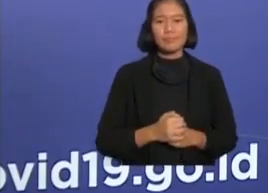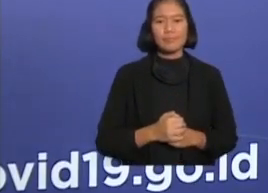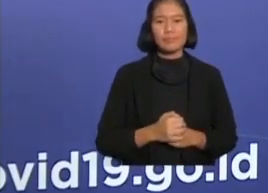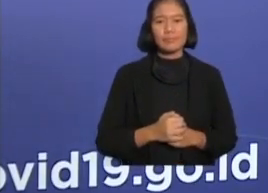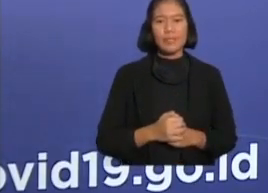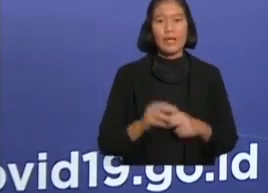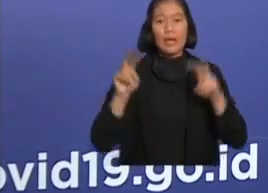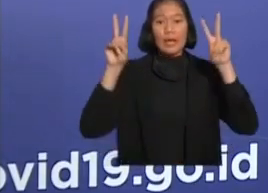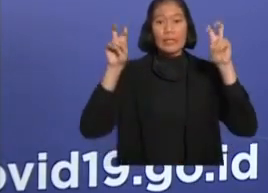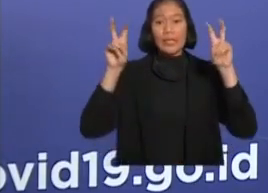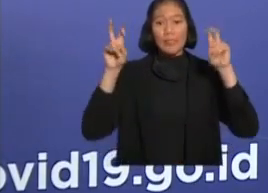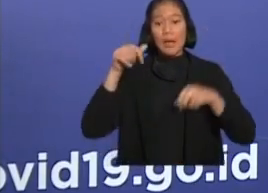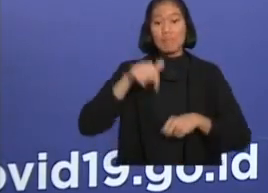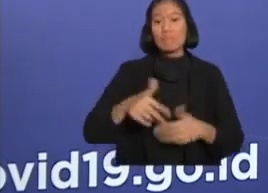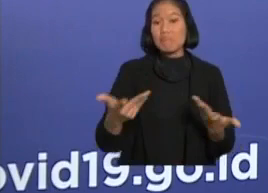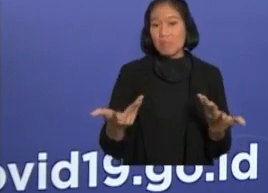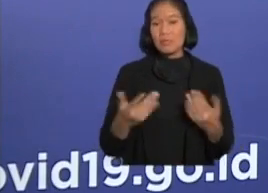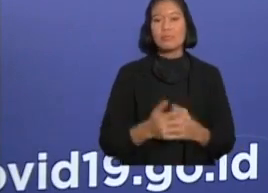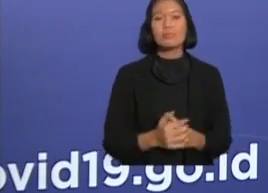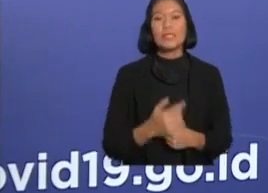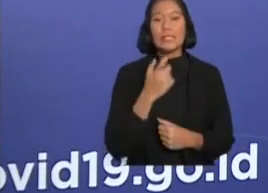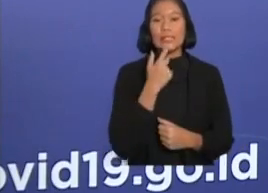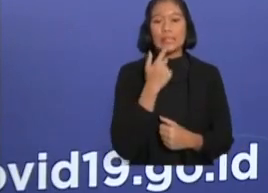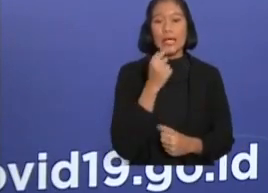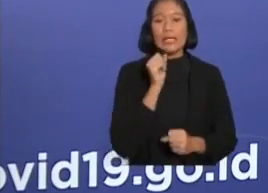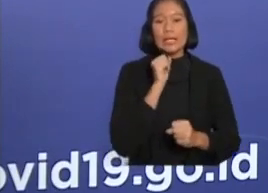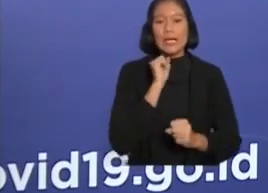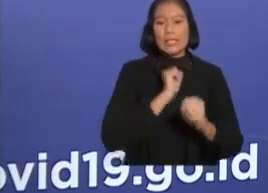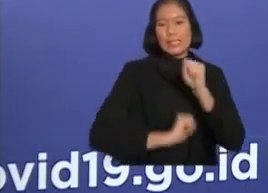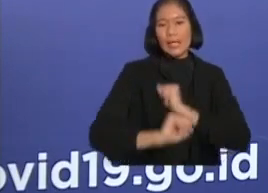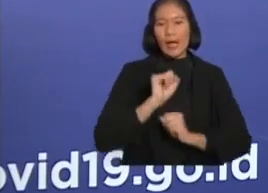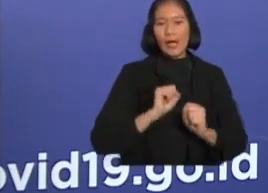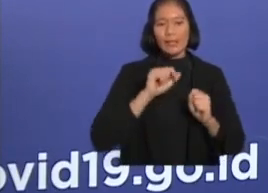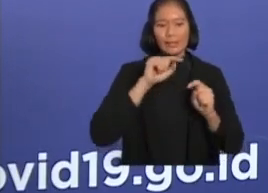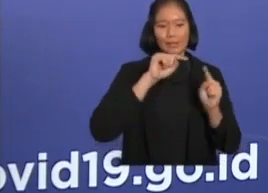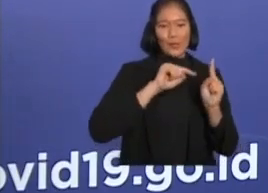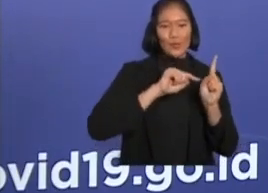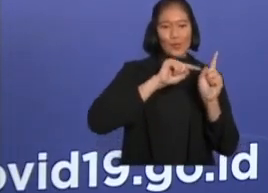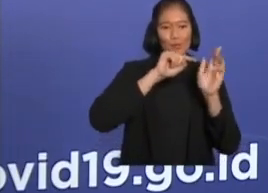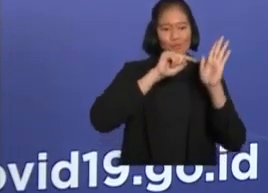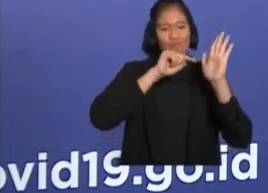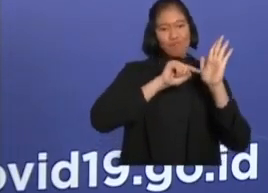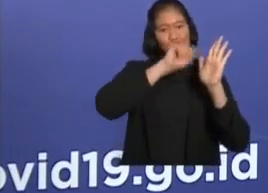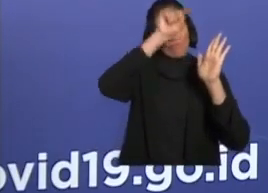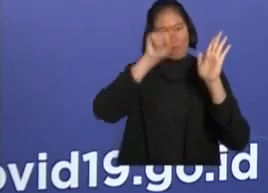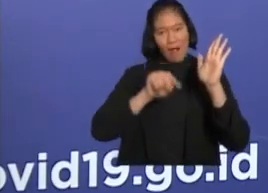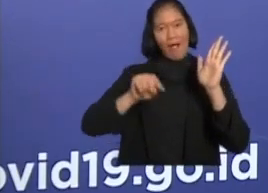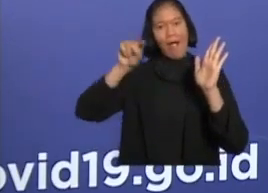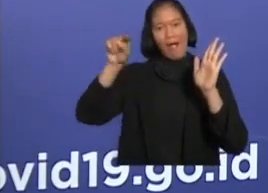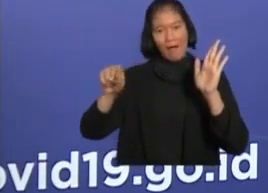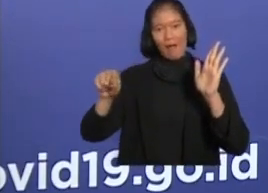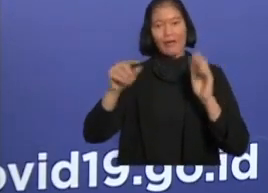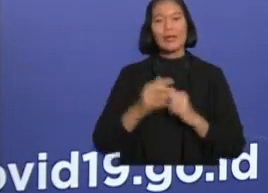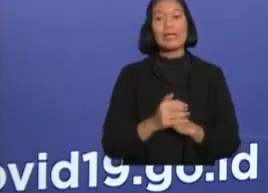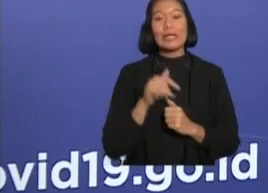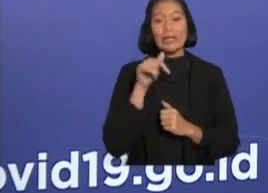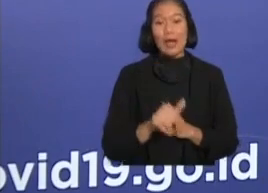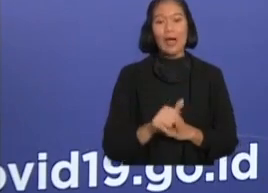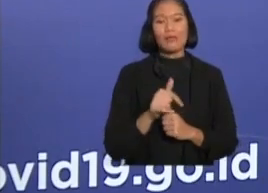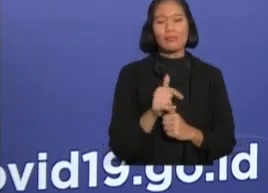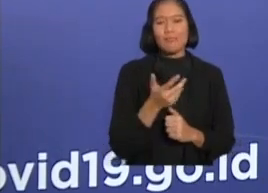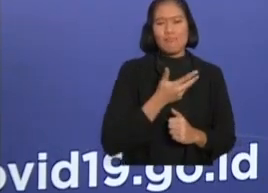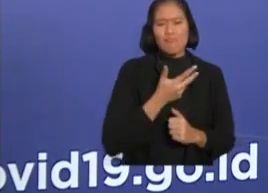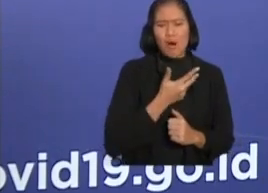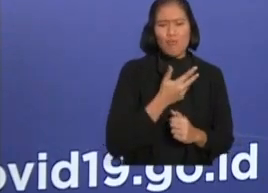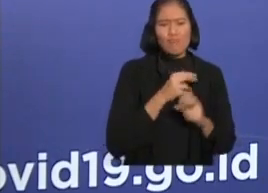tema yang kami Ambil pagi ini adalah tentang gerakan kurva melandai untuk menggali lebih dalam tentang gerakan